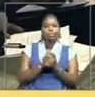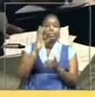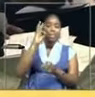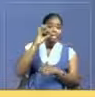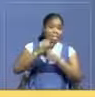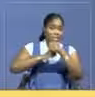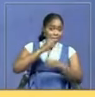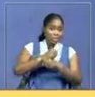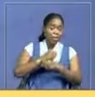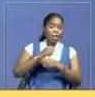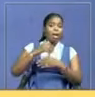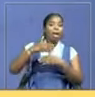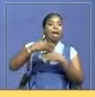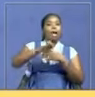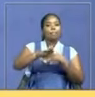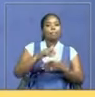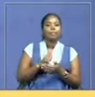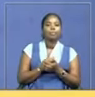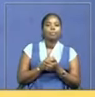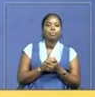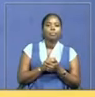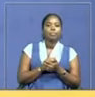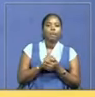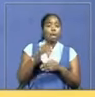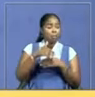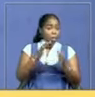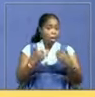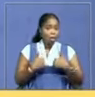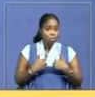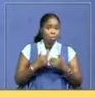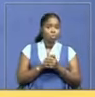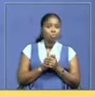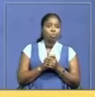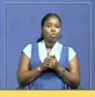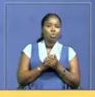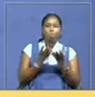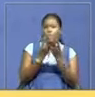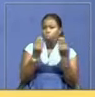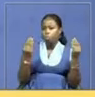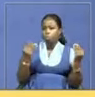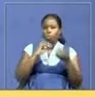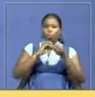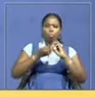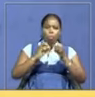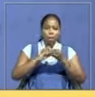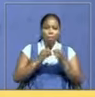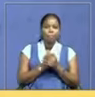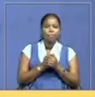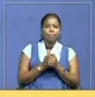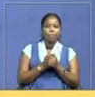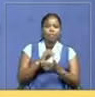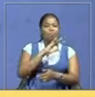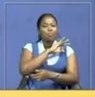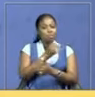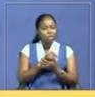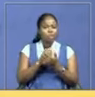ces concertations et après avoir été traversé par de violentes secousses force est de